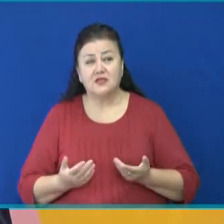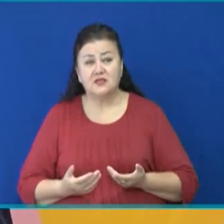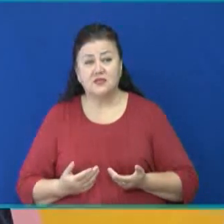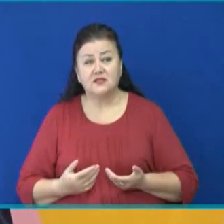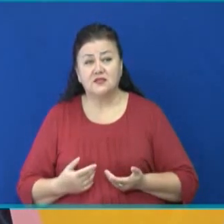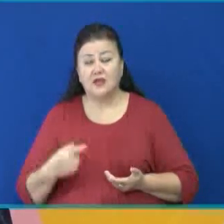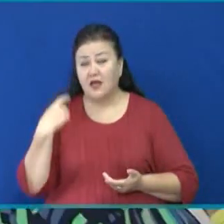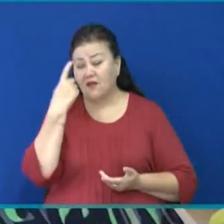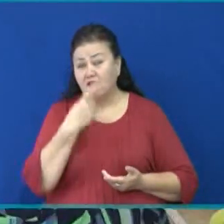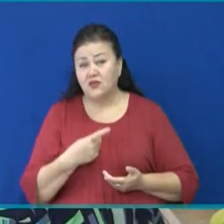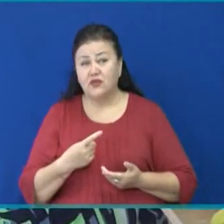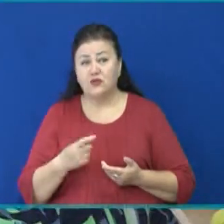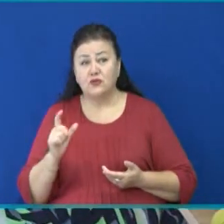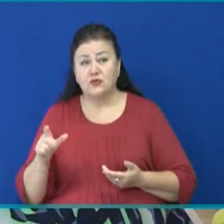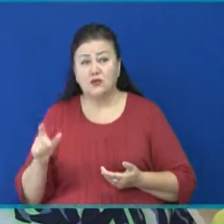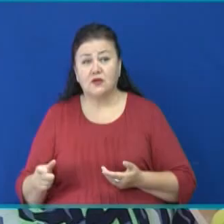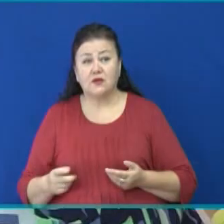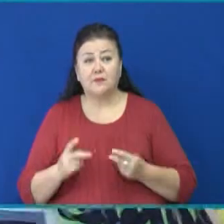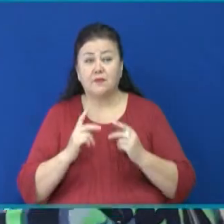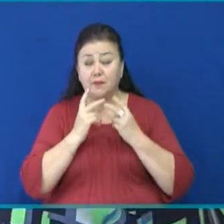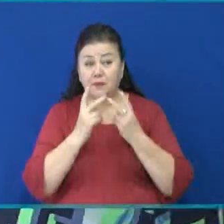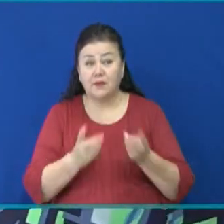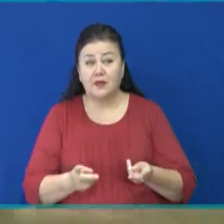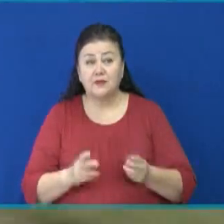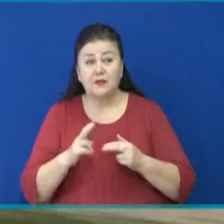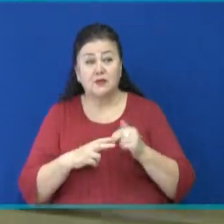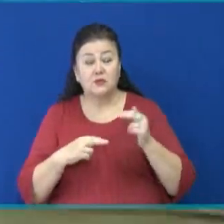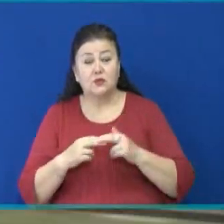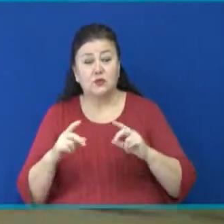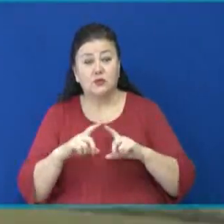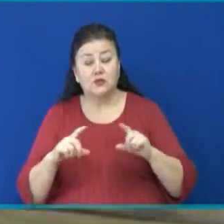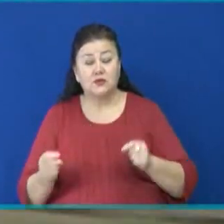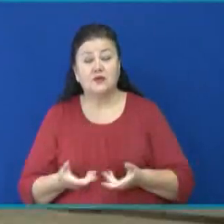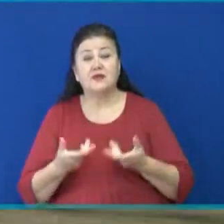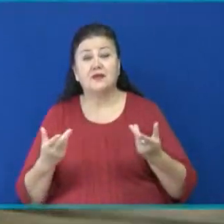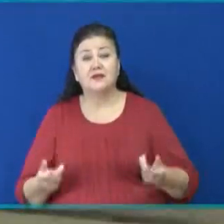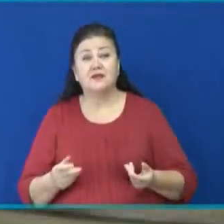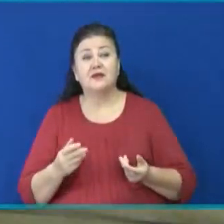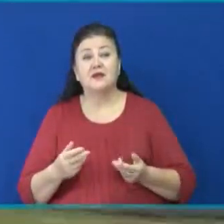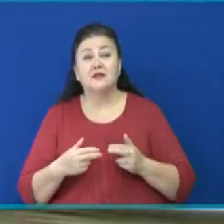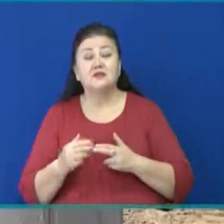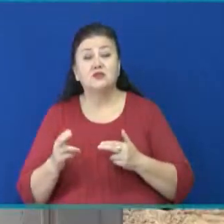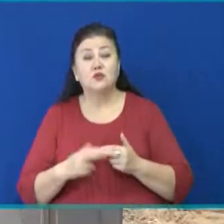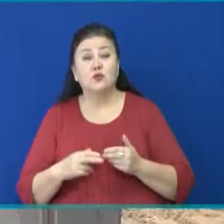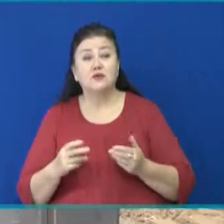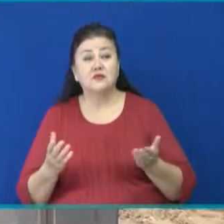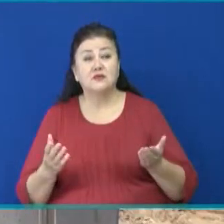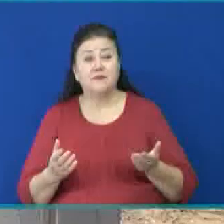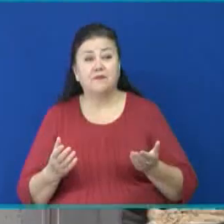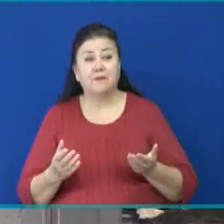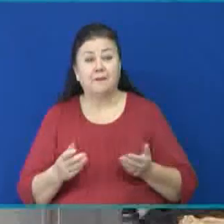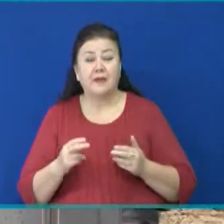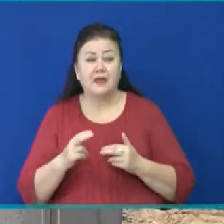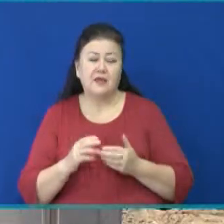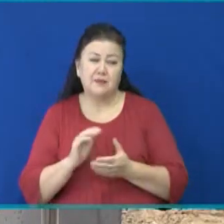вопросы. Также глава области посетил строящиеся объекты Бескарагайского района, а также те объекты, где идет ремонт. В частности, ознакомился со